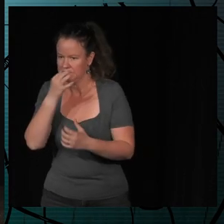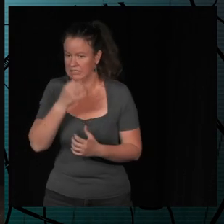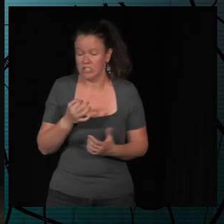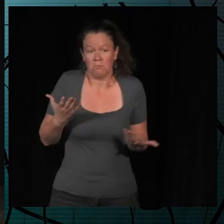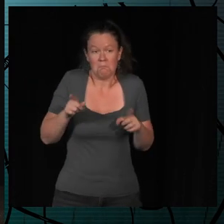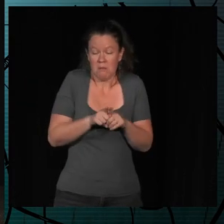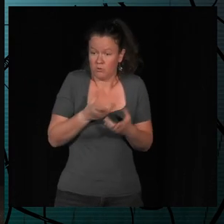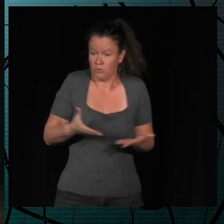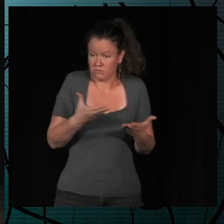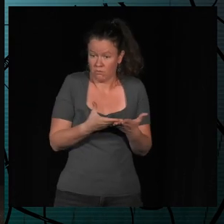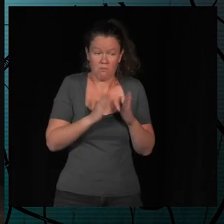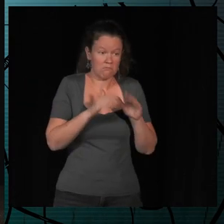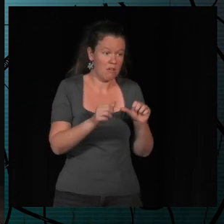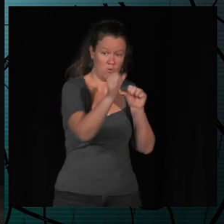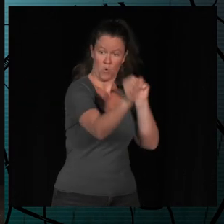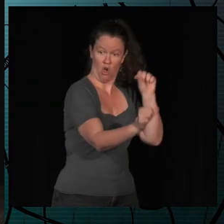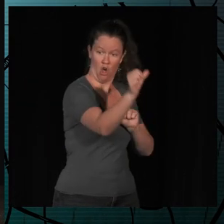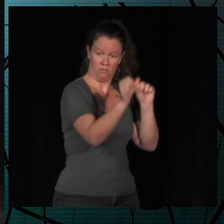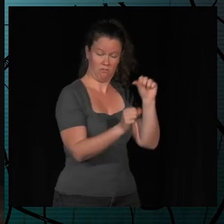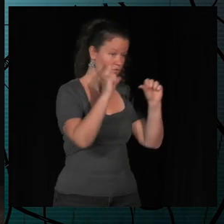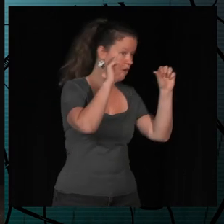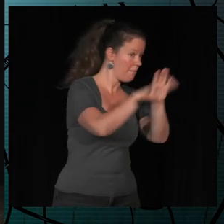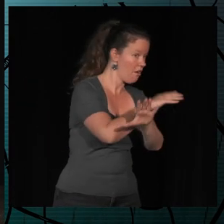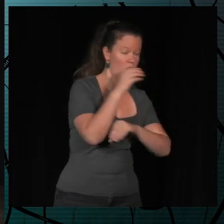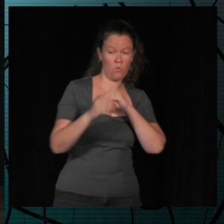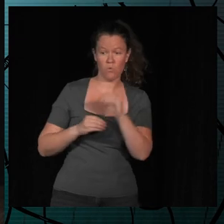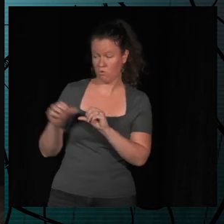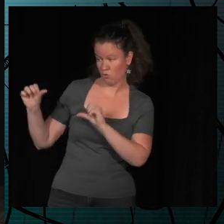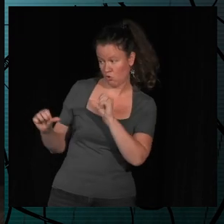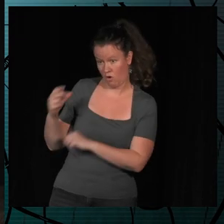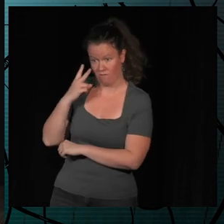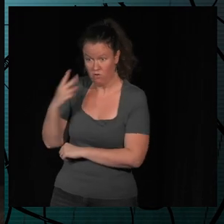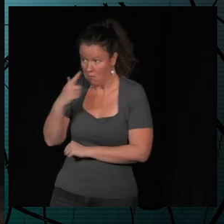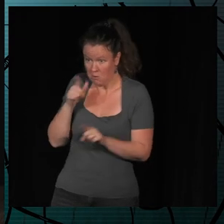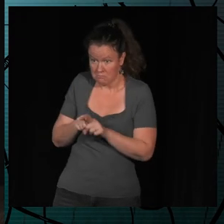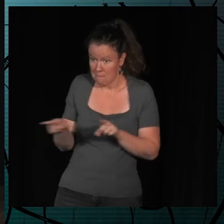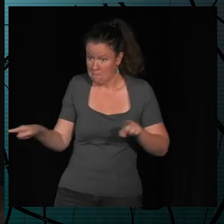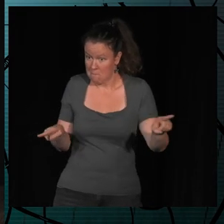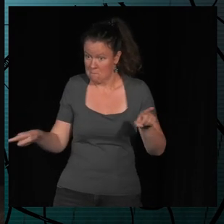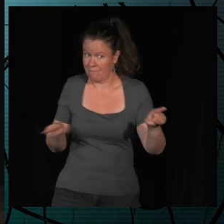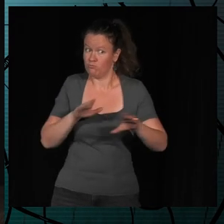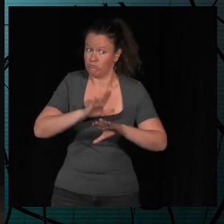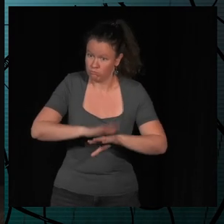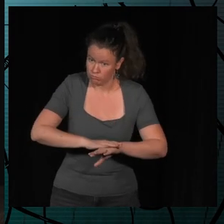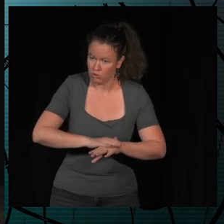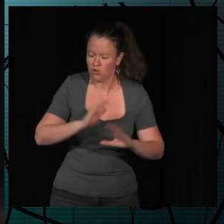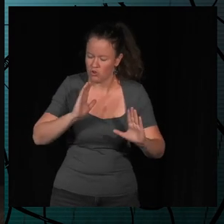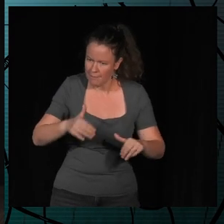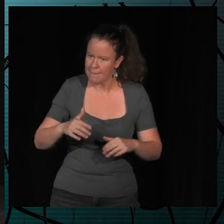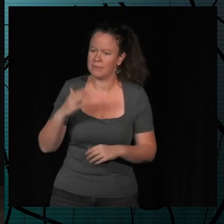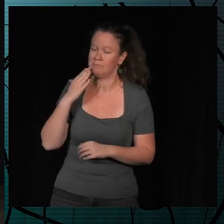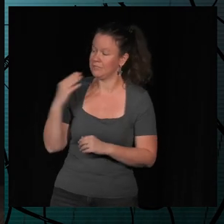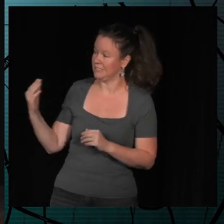exactement pareil c'està direire qu'on joue toujours avec quelqu'un il semblerait que la présence physique d'un autre groupe de